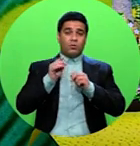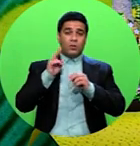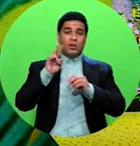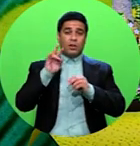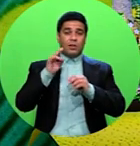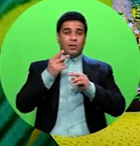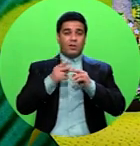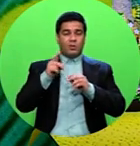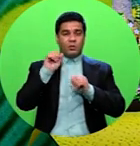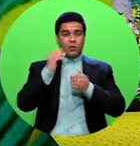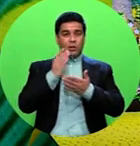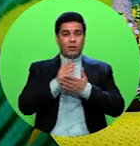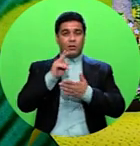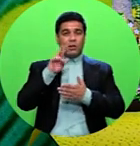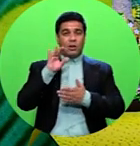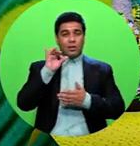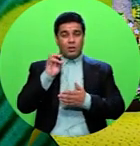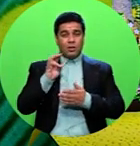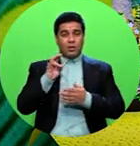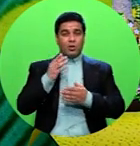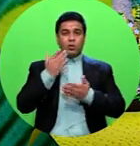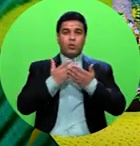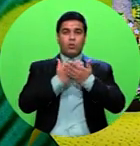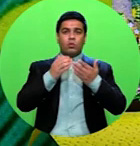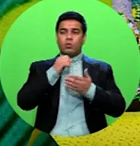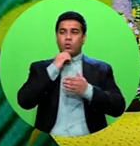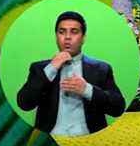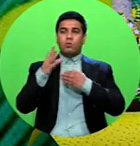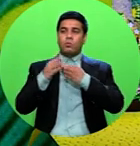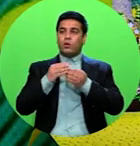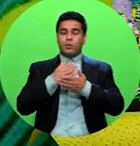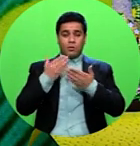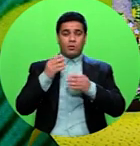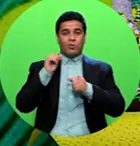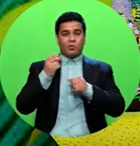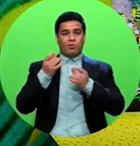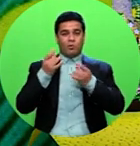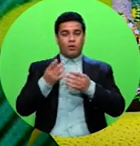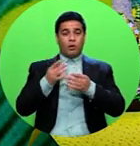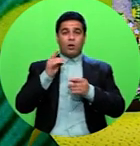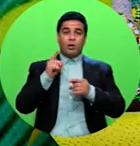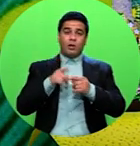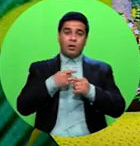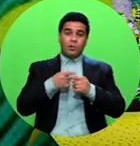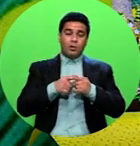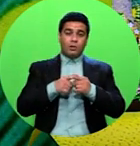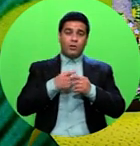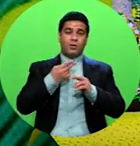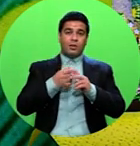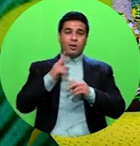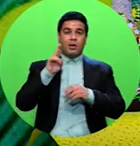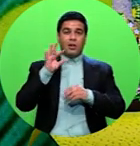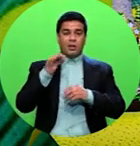на пластилин, если с вами нету рядом взрослых, которые могут помочь, либо вот